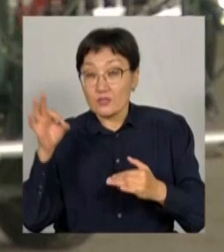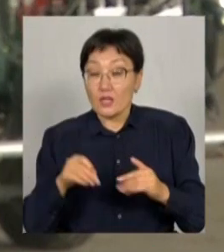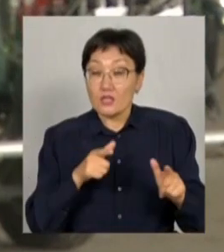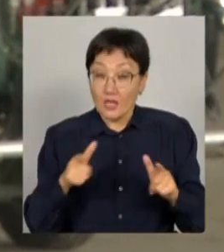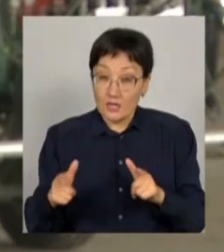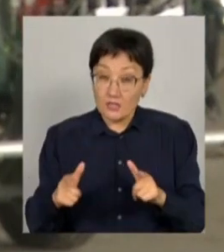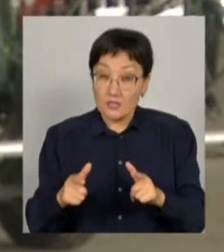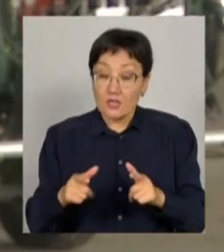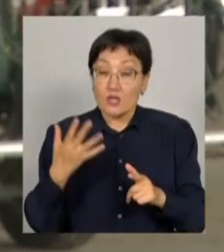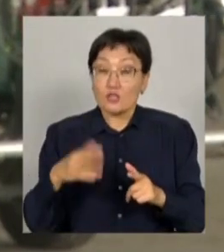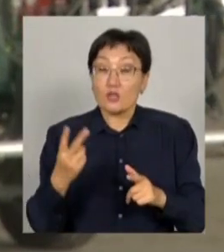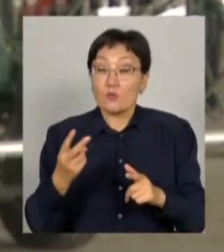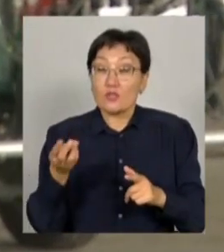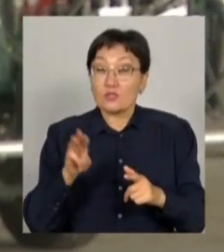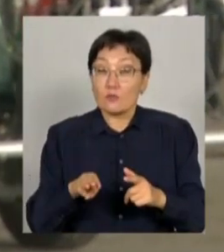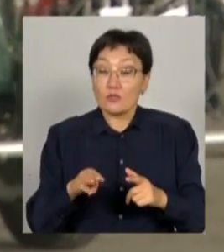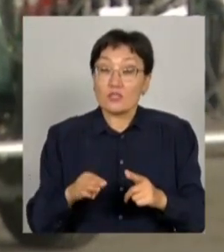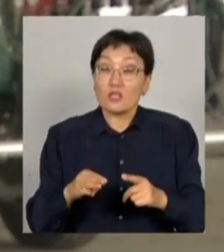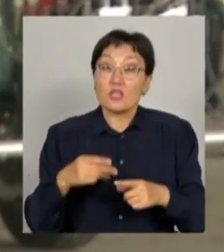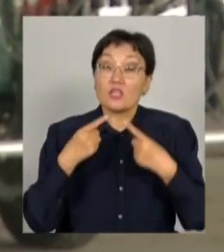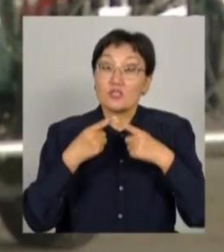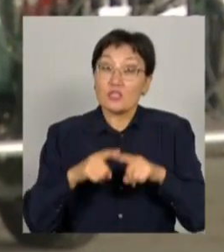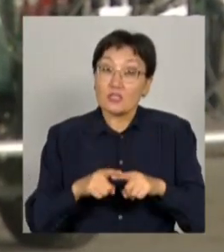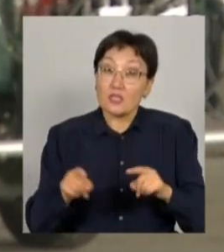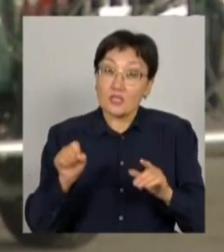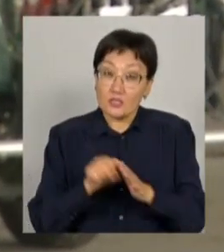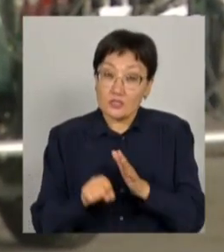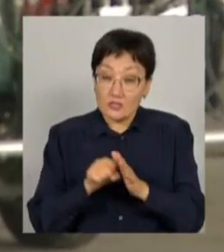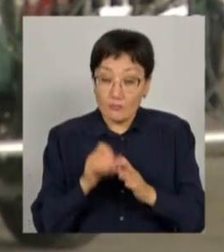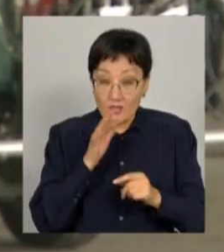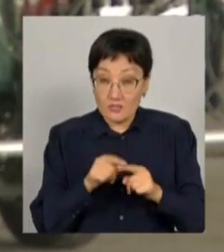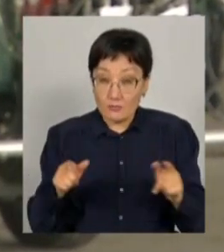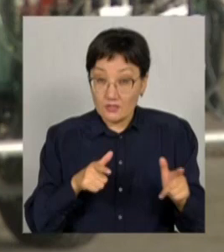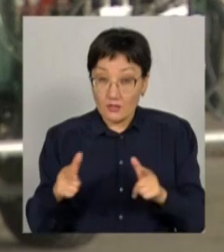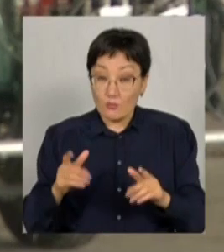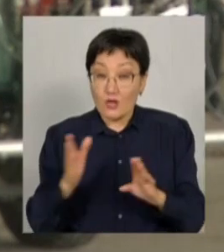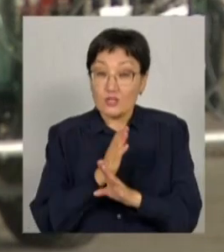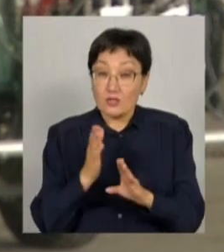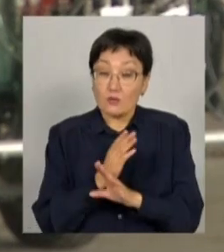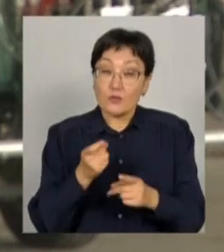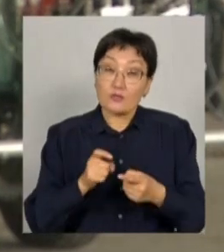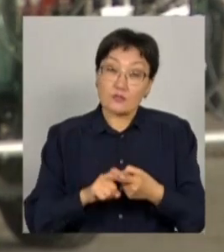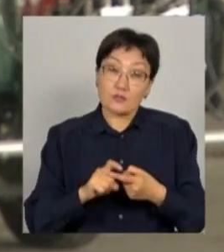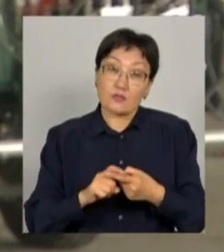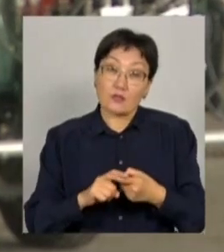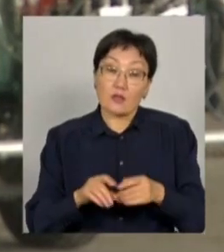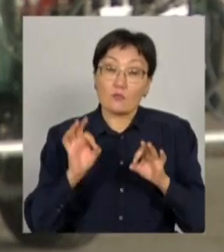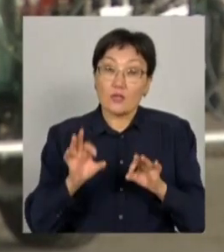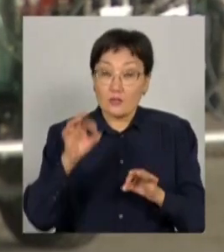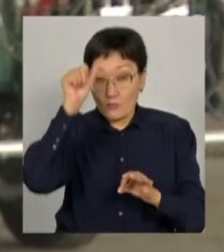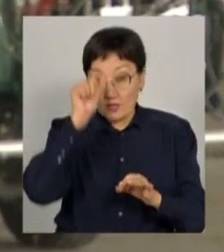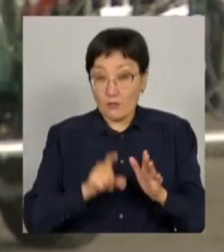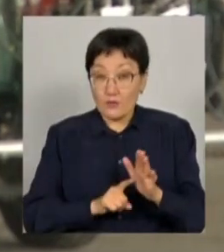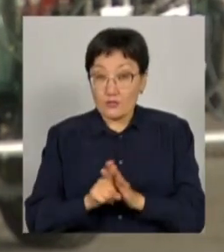дайын. 52 дана единиц техника уже қысқы мезгілге дайын. Бірақ қазір ауа райына байланысты, мынау қазан айынан